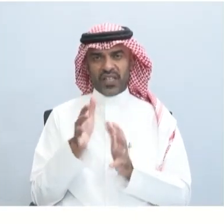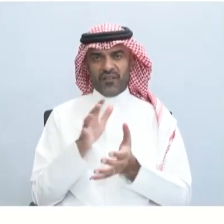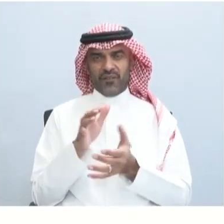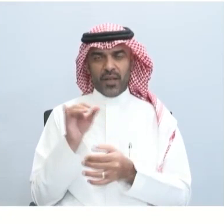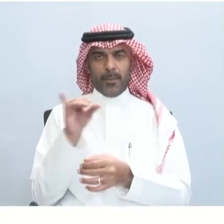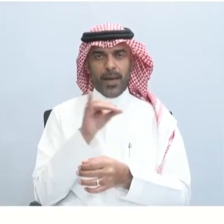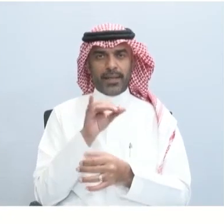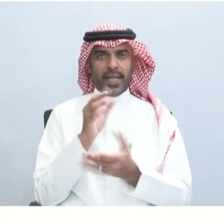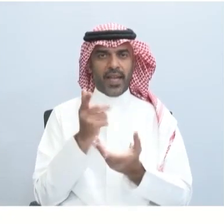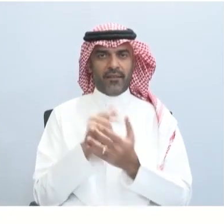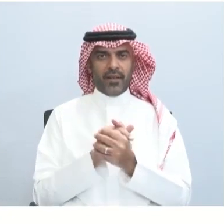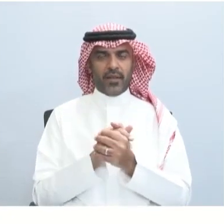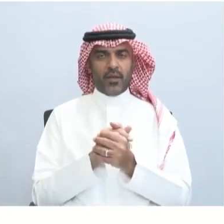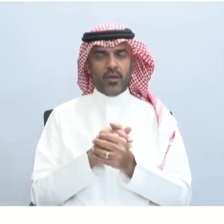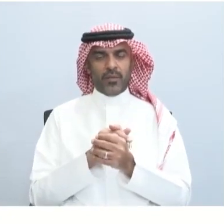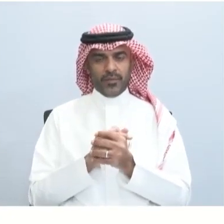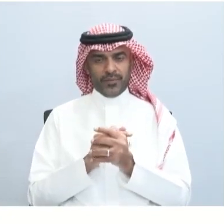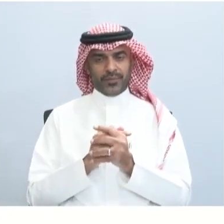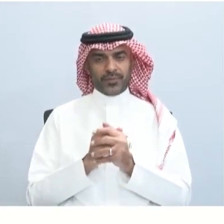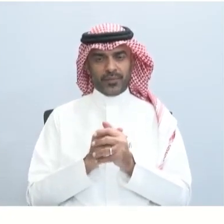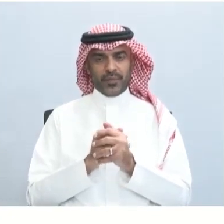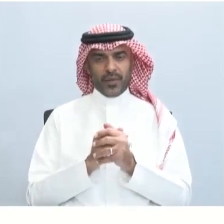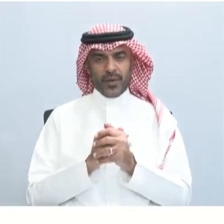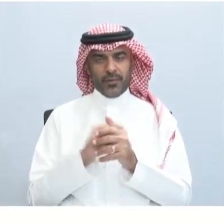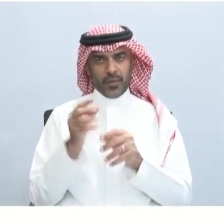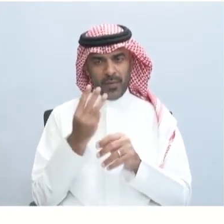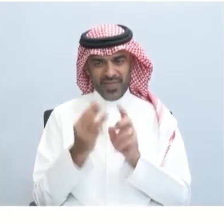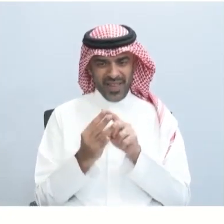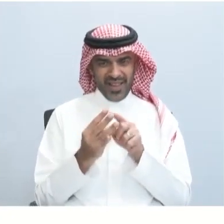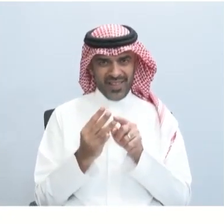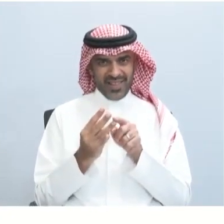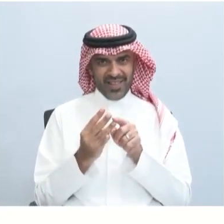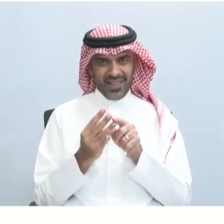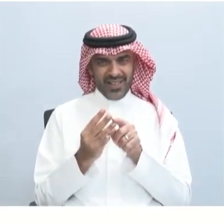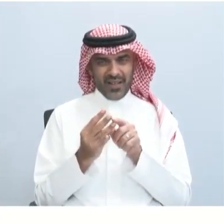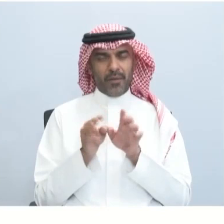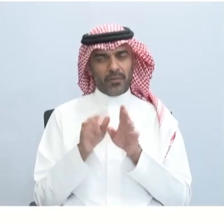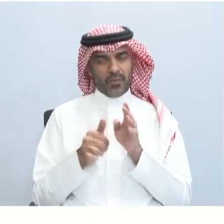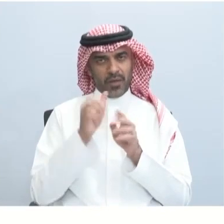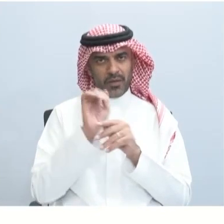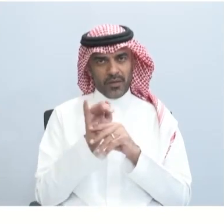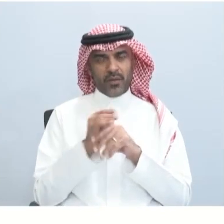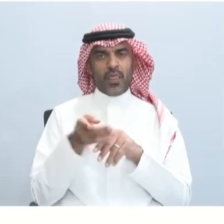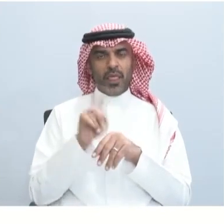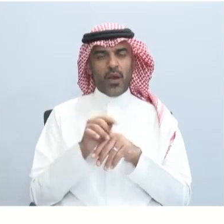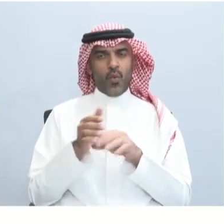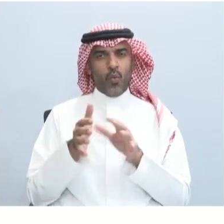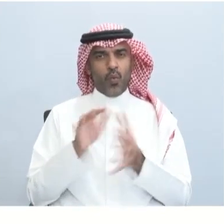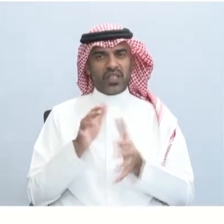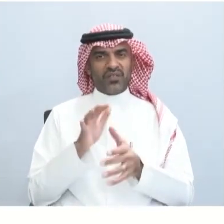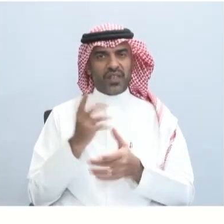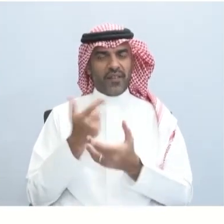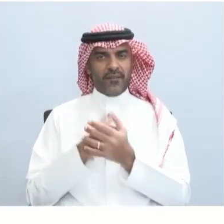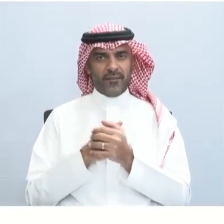طائعون ممكن بحالاته الحالات الثلاث هل هناك طرق لوصف الماده